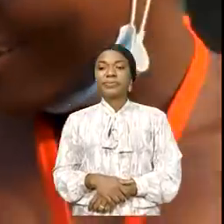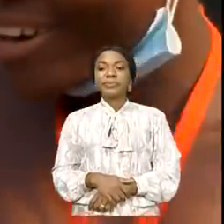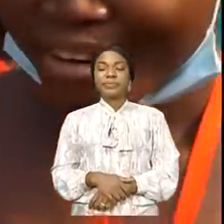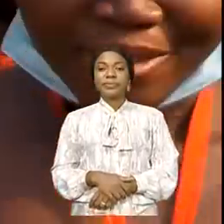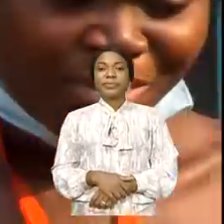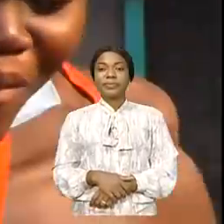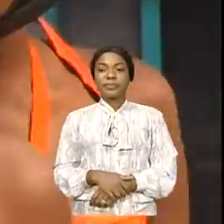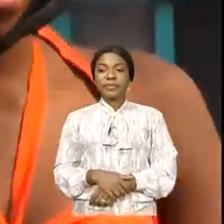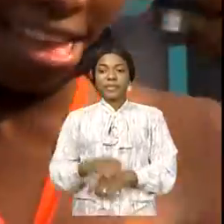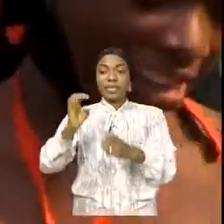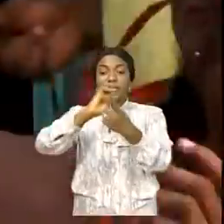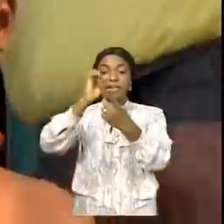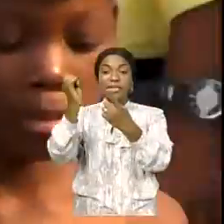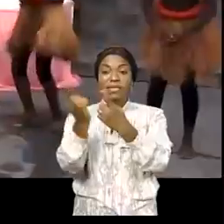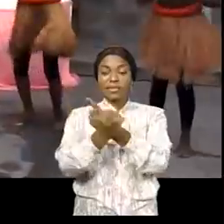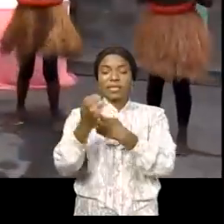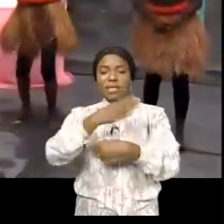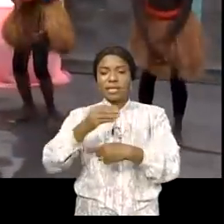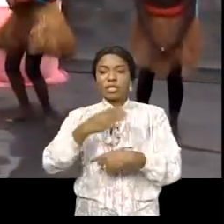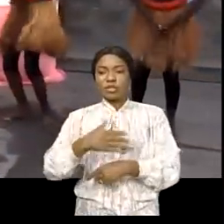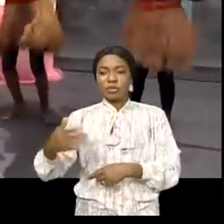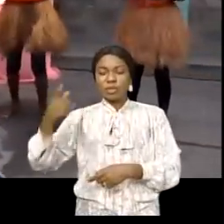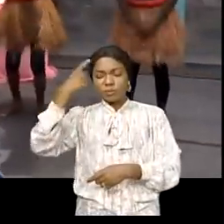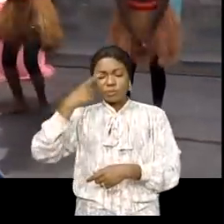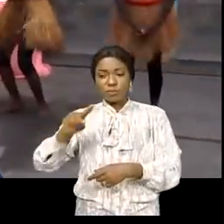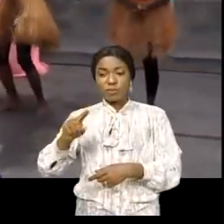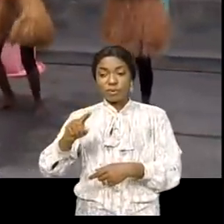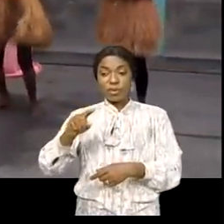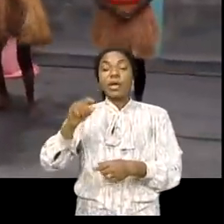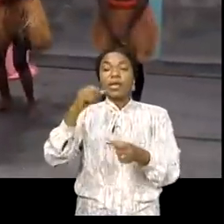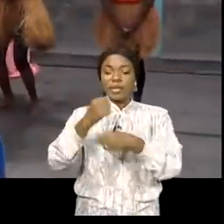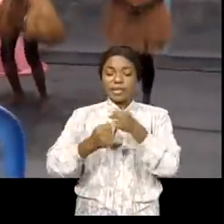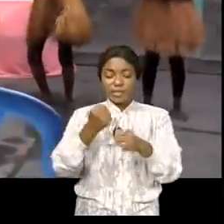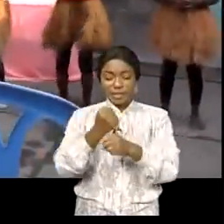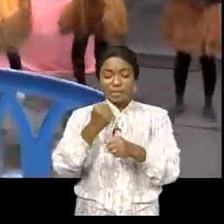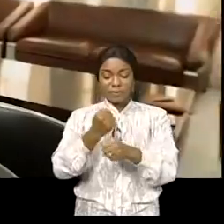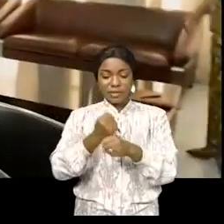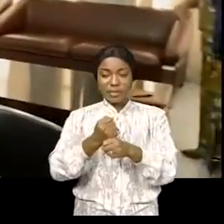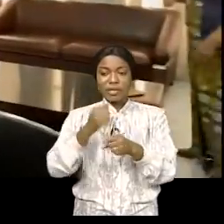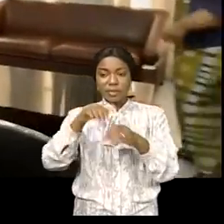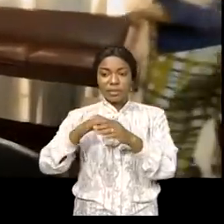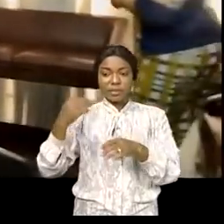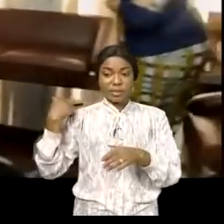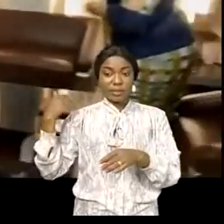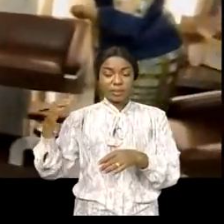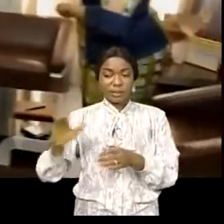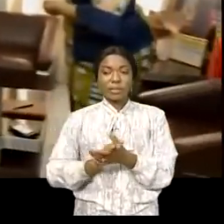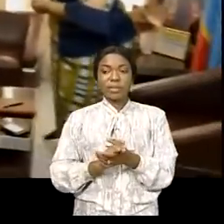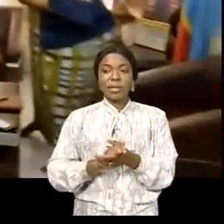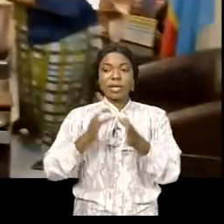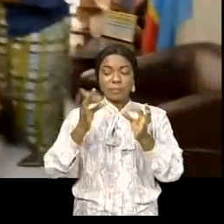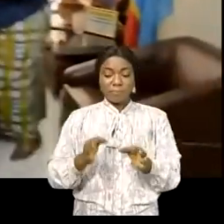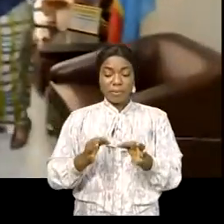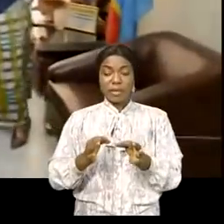La culture est aussi un élément de diplomatie dans les relations bilatérales des États. Havane voudrait se